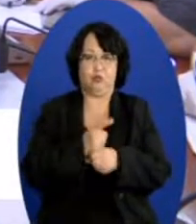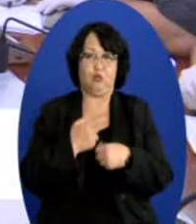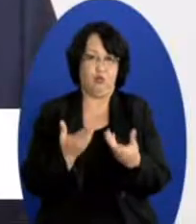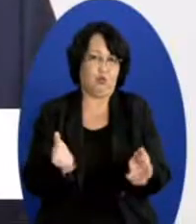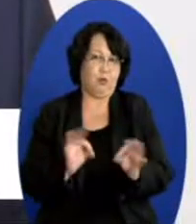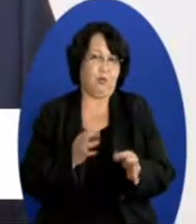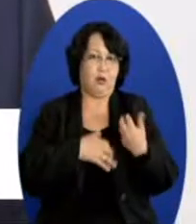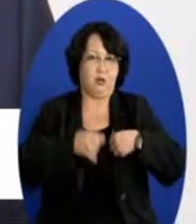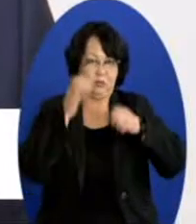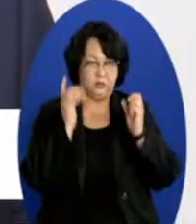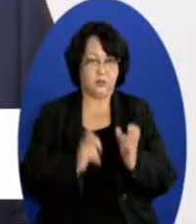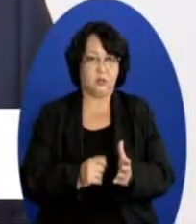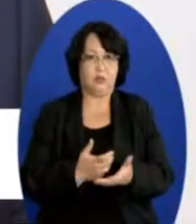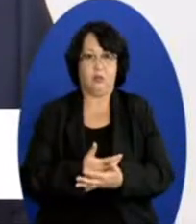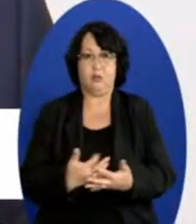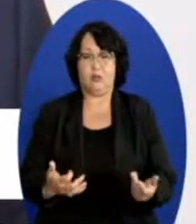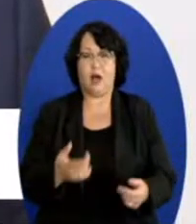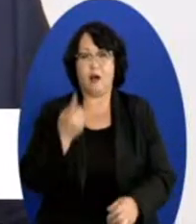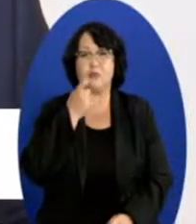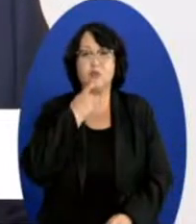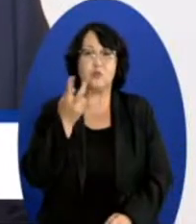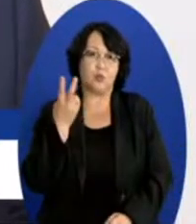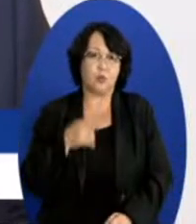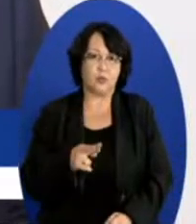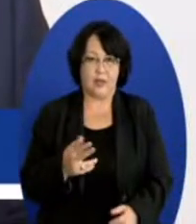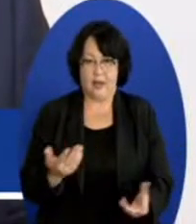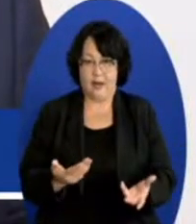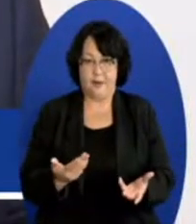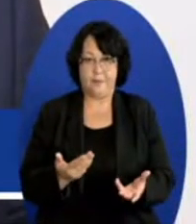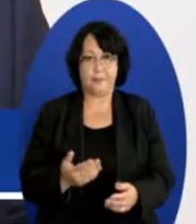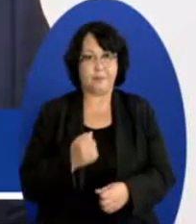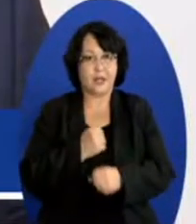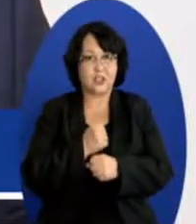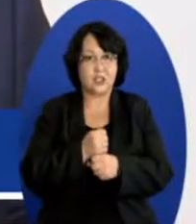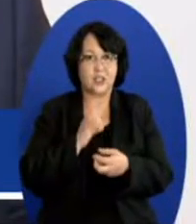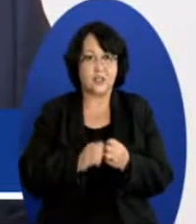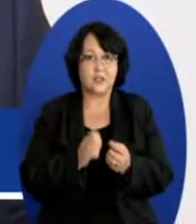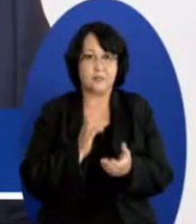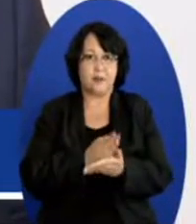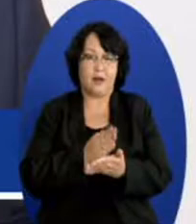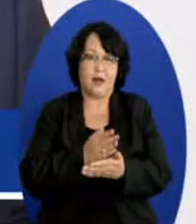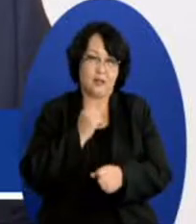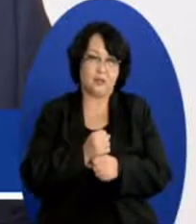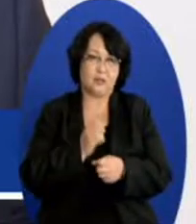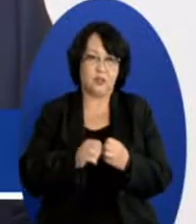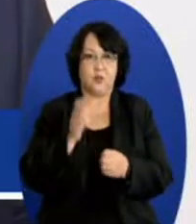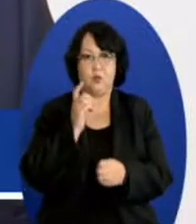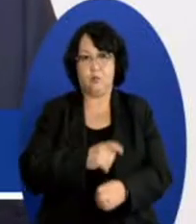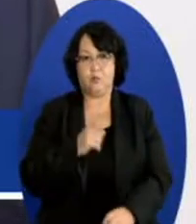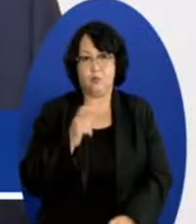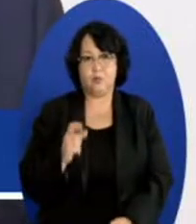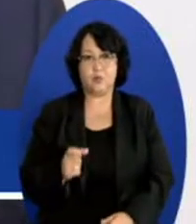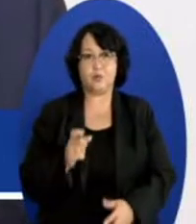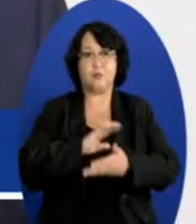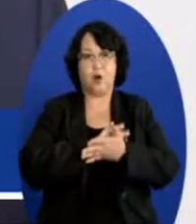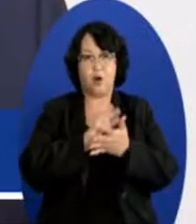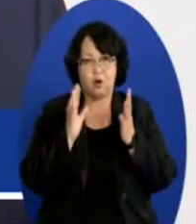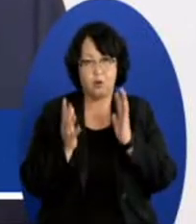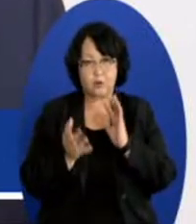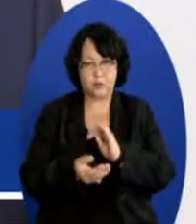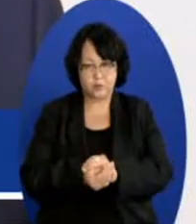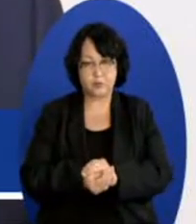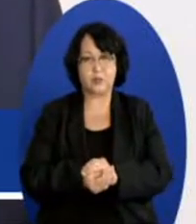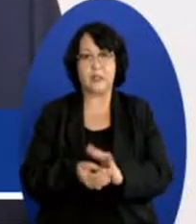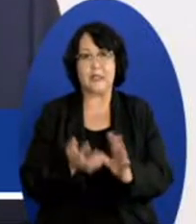байна. Хамгийн хүндрэлтэй нөхцөлд одоо ажиллаж байгаа ажилтдаг хүмүүс хэрнэ?